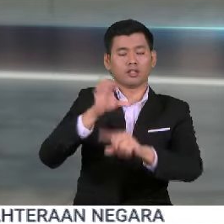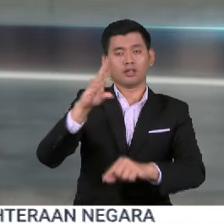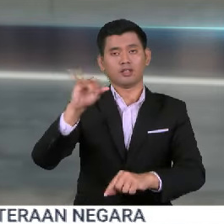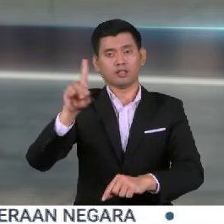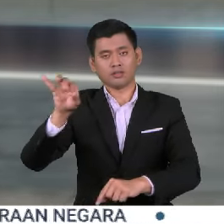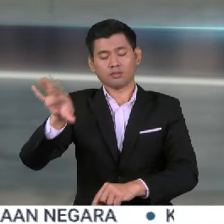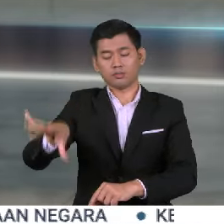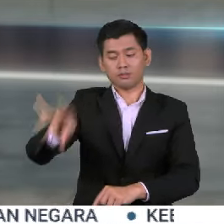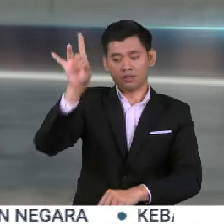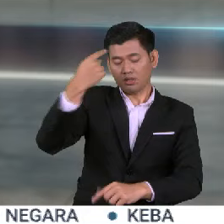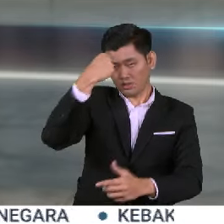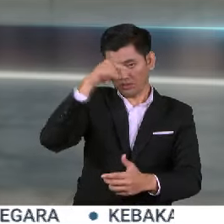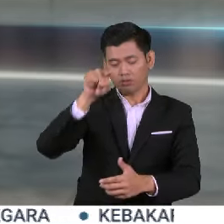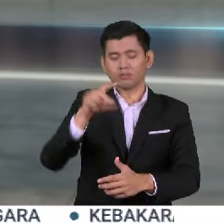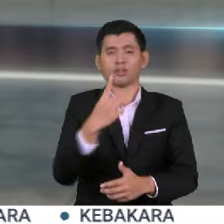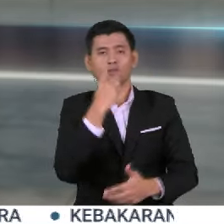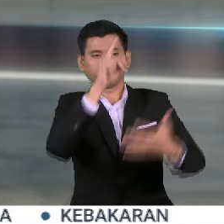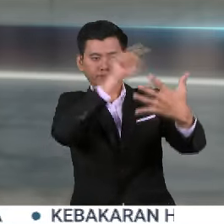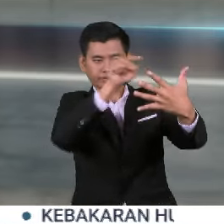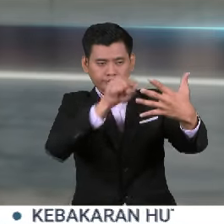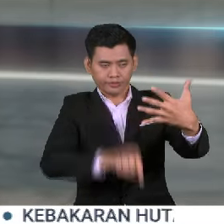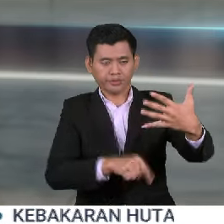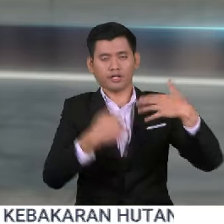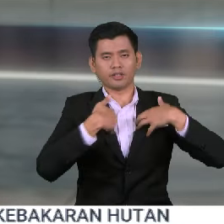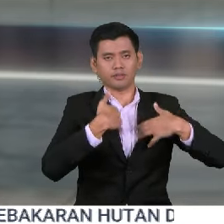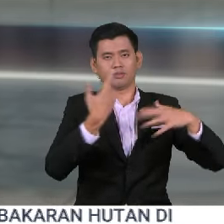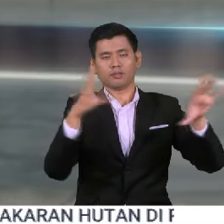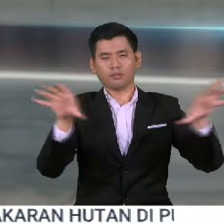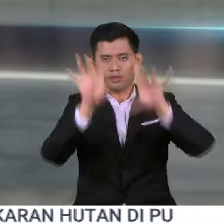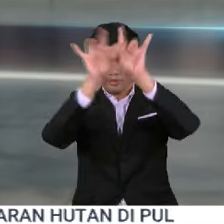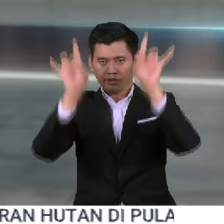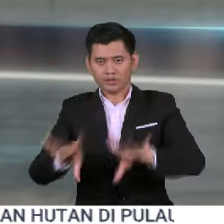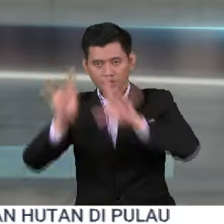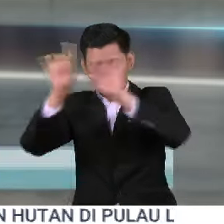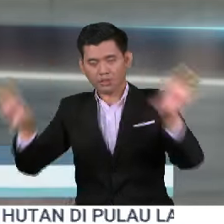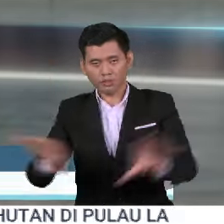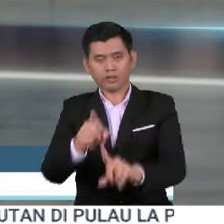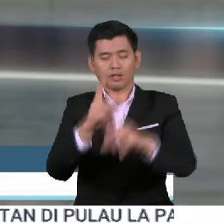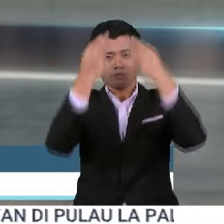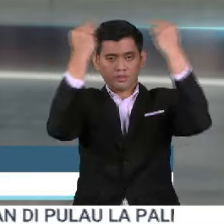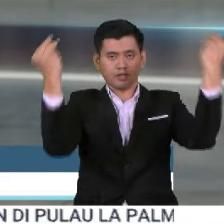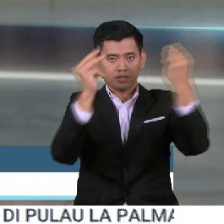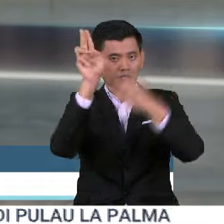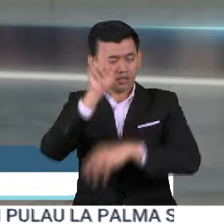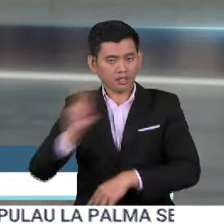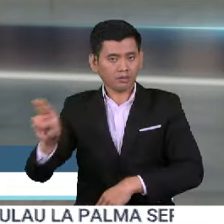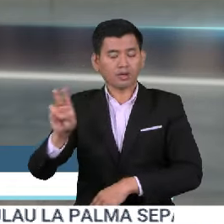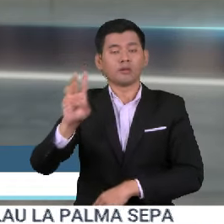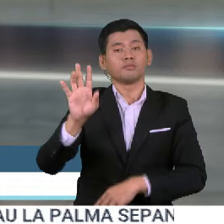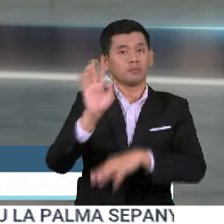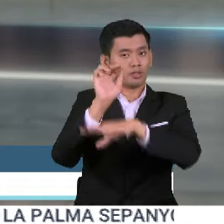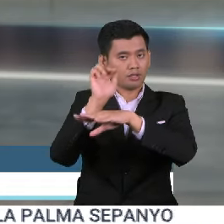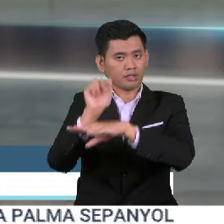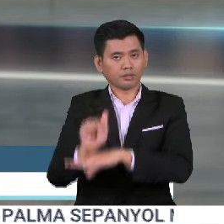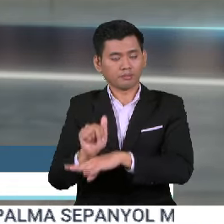kesemua mereka selepas memenuhi kriteria dengan tapisan dibuat Majlis Ugama Islam dan Adat Resam Melayu Pahang MUIB bagi